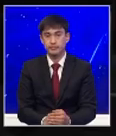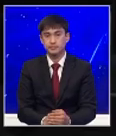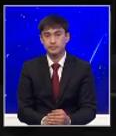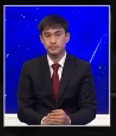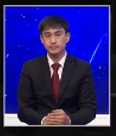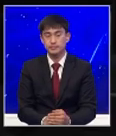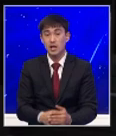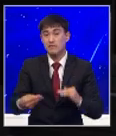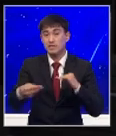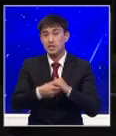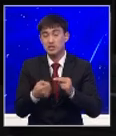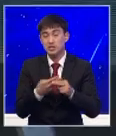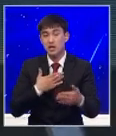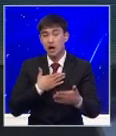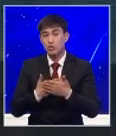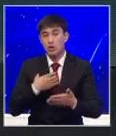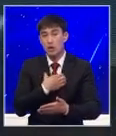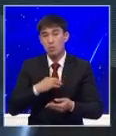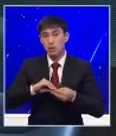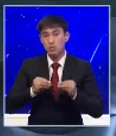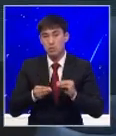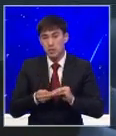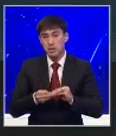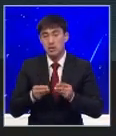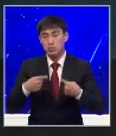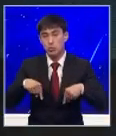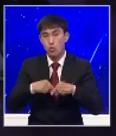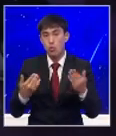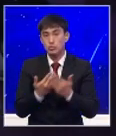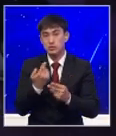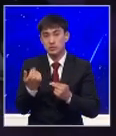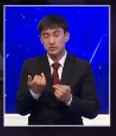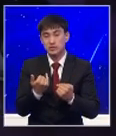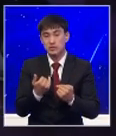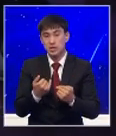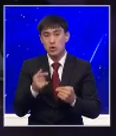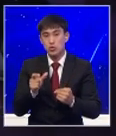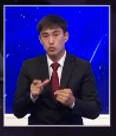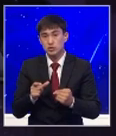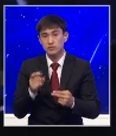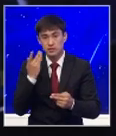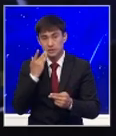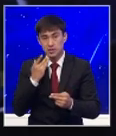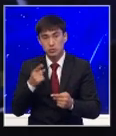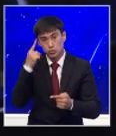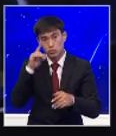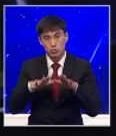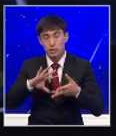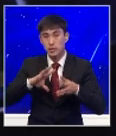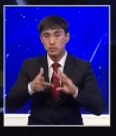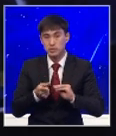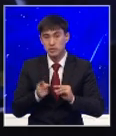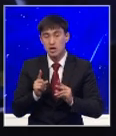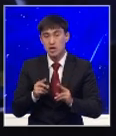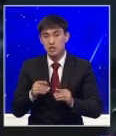взяточничество одна из актуальных проблем современного общества к сожалению люди зачастую поддаются пороку совершенно не думая о последствиях